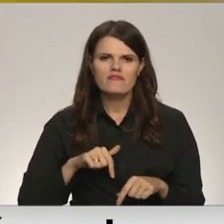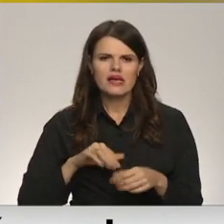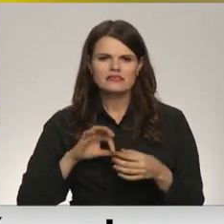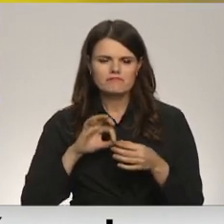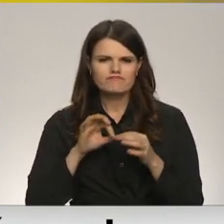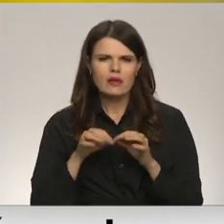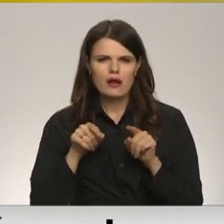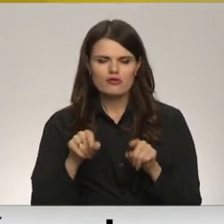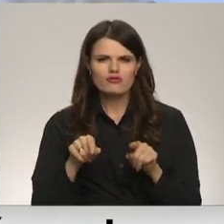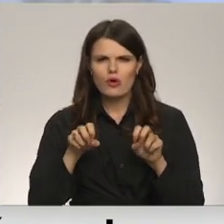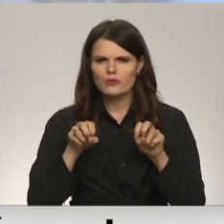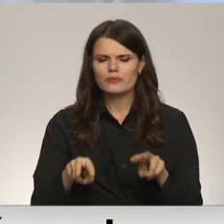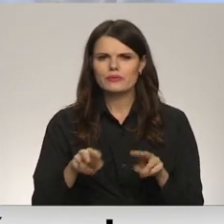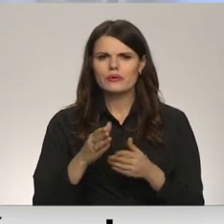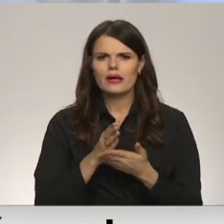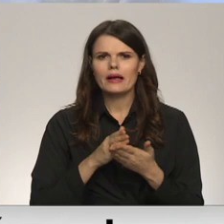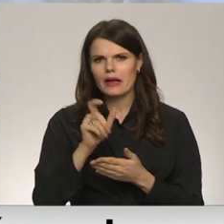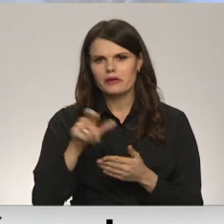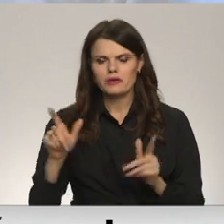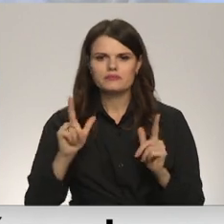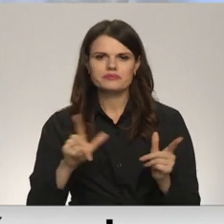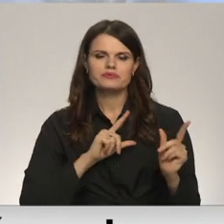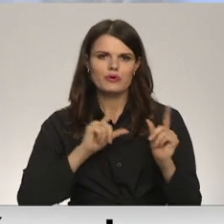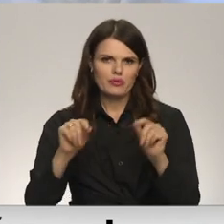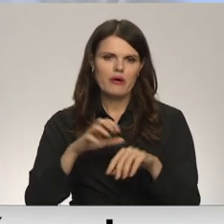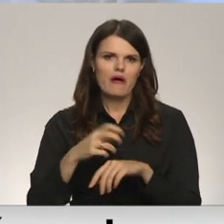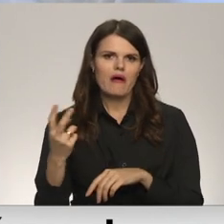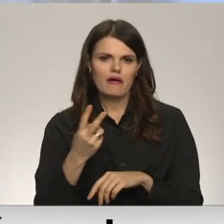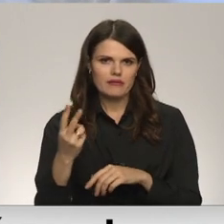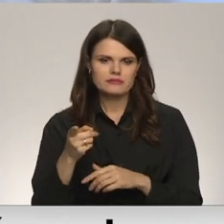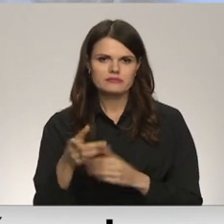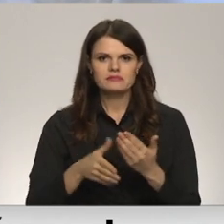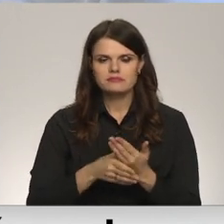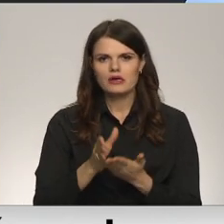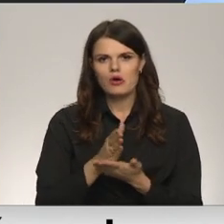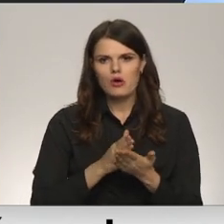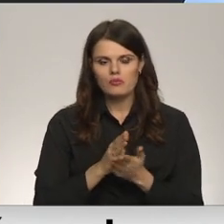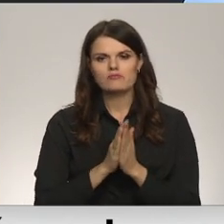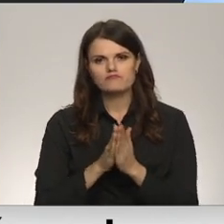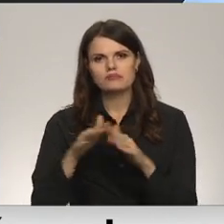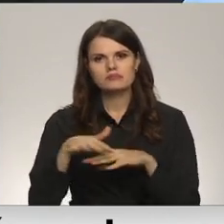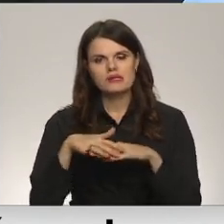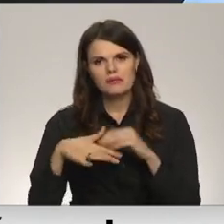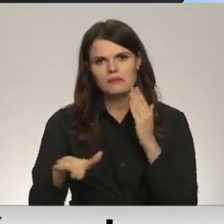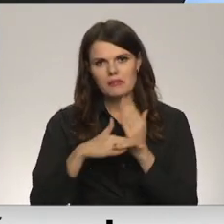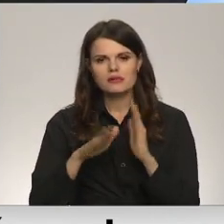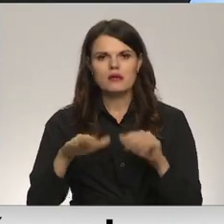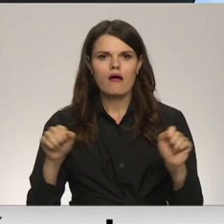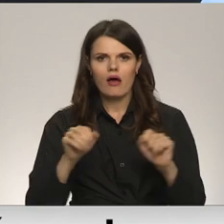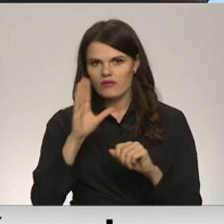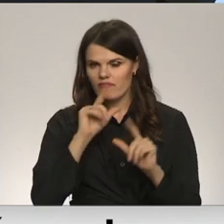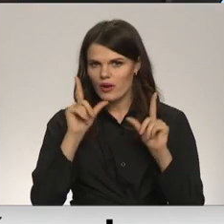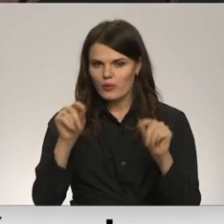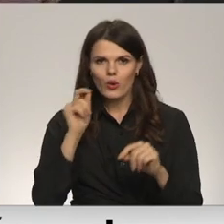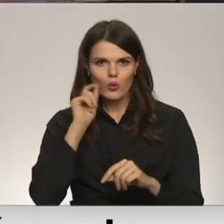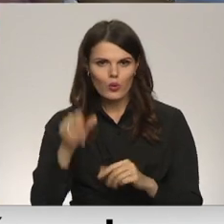karā cietušos. Jau ziņojām, ka ārsti Olafs Libermanis un Mārtiņš Malzubris lūdza sabiedrības atbalstu, lai pēc iespējas ātrāk varētu doties uz